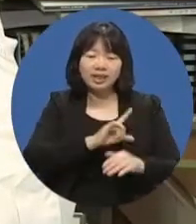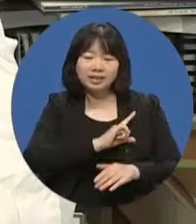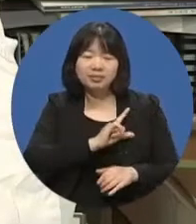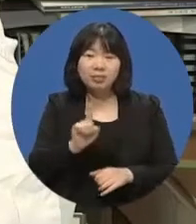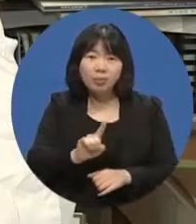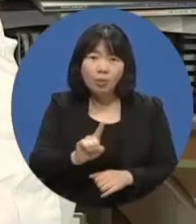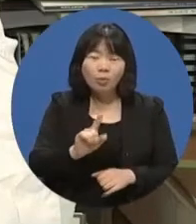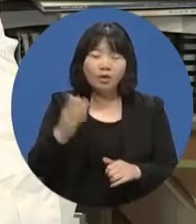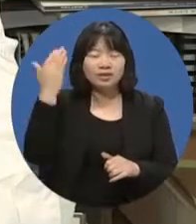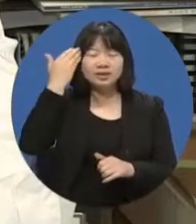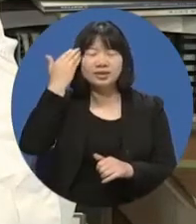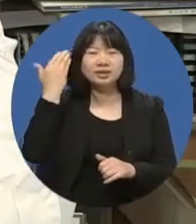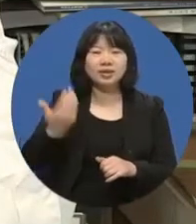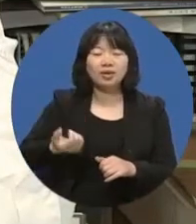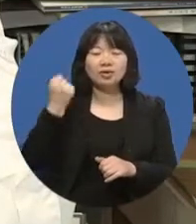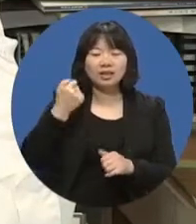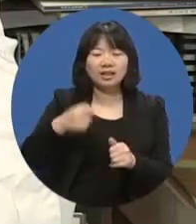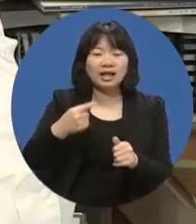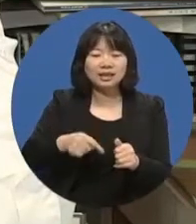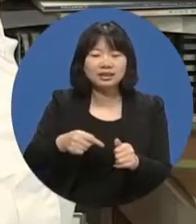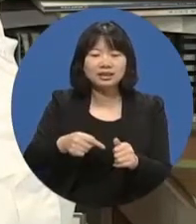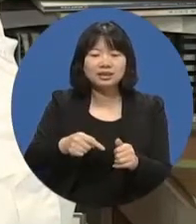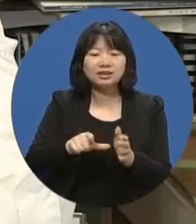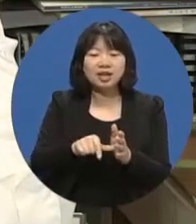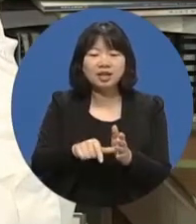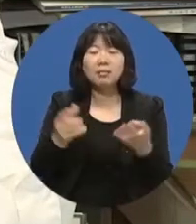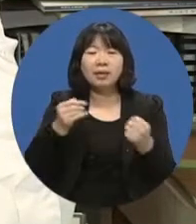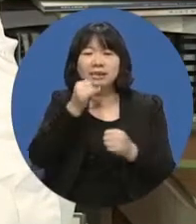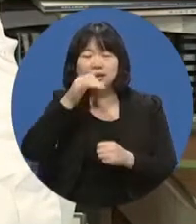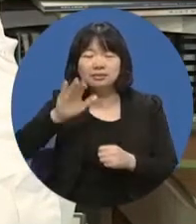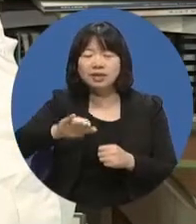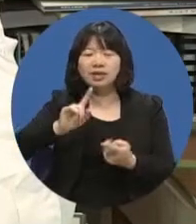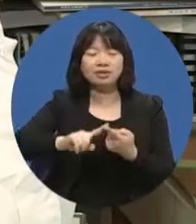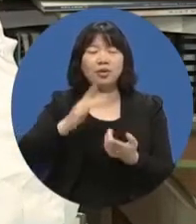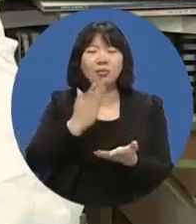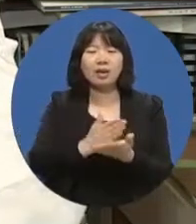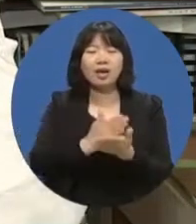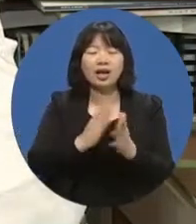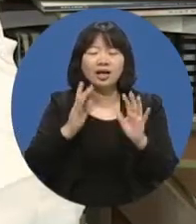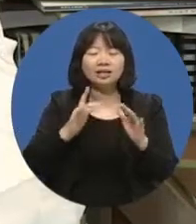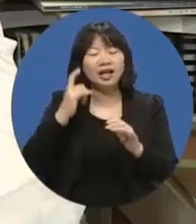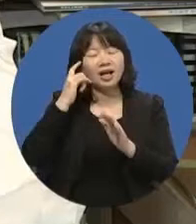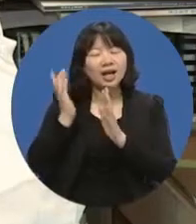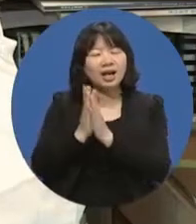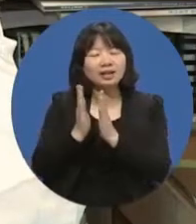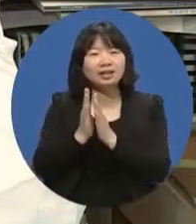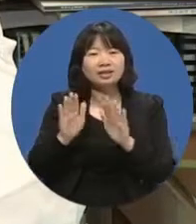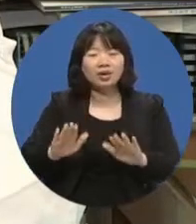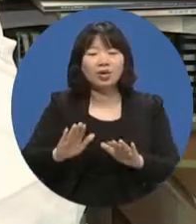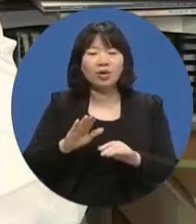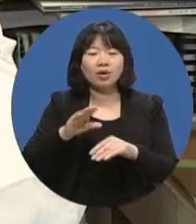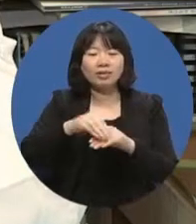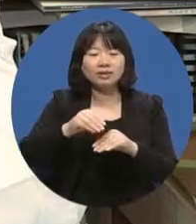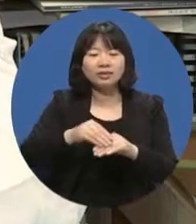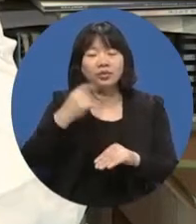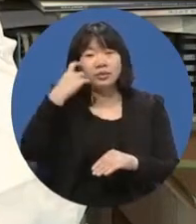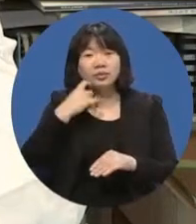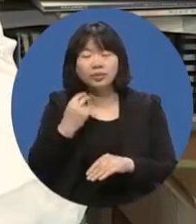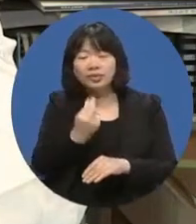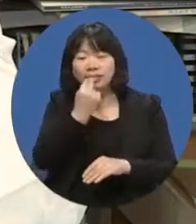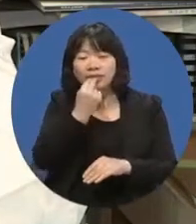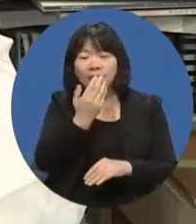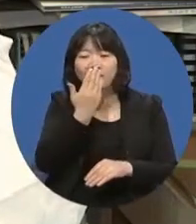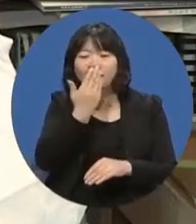이렇게 지식적으로 가르치려고 하는 경우가 굉장히 많은데요. 그것보다는 아이가 자발적으로 스스로 만지고 느끼고 냄새